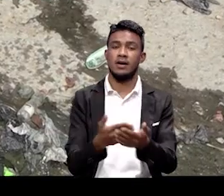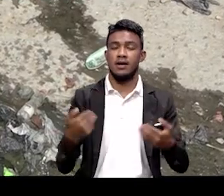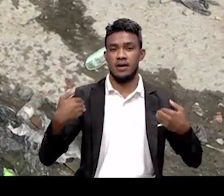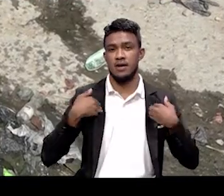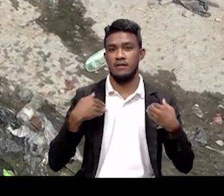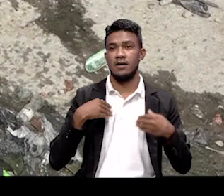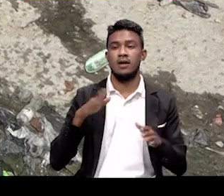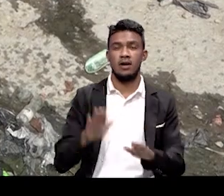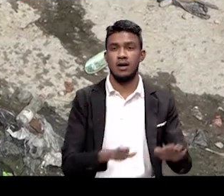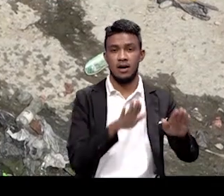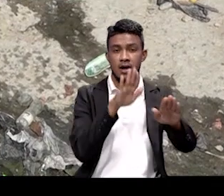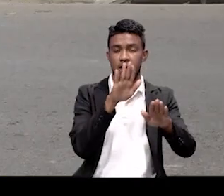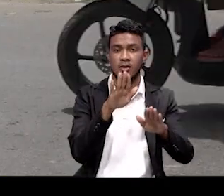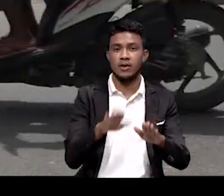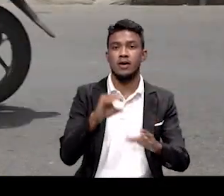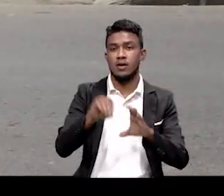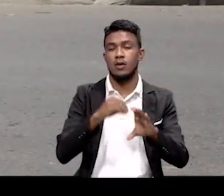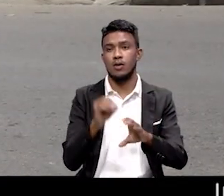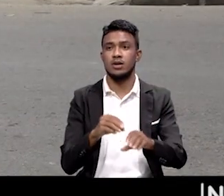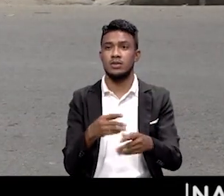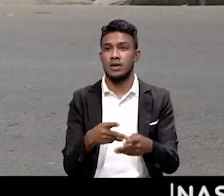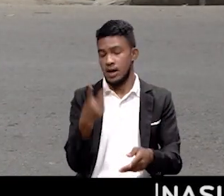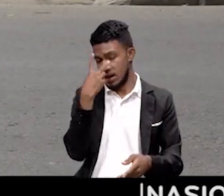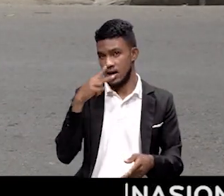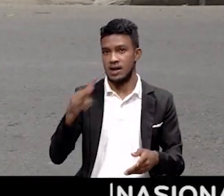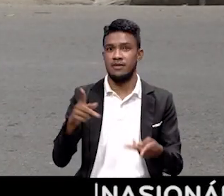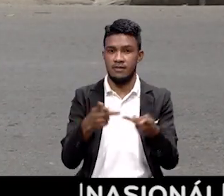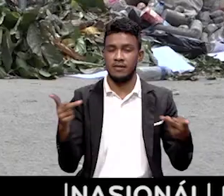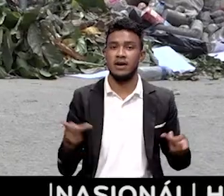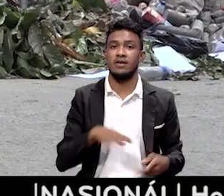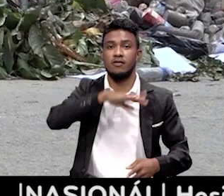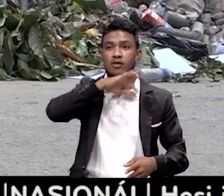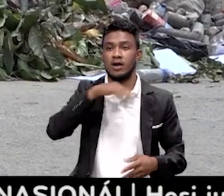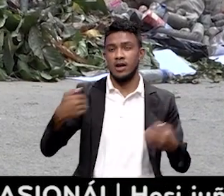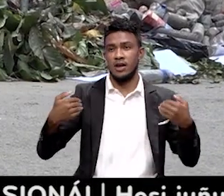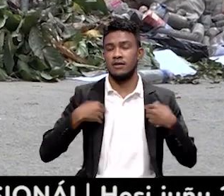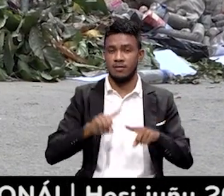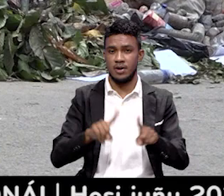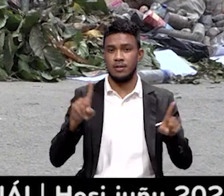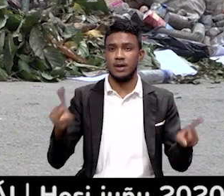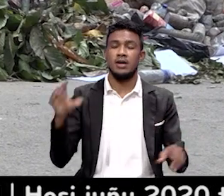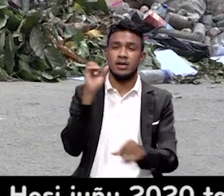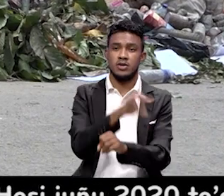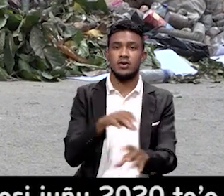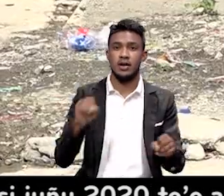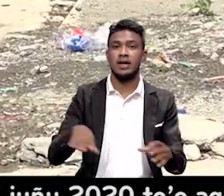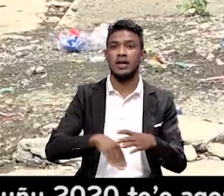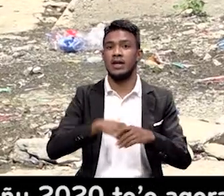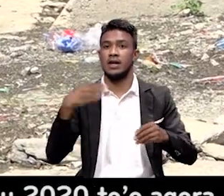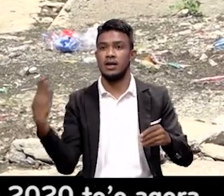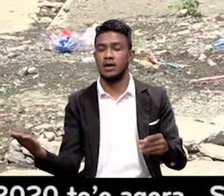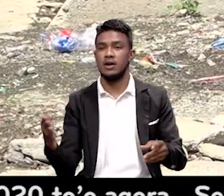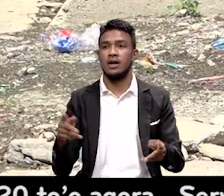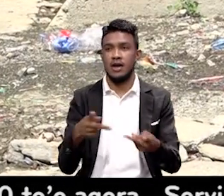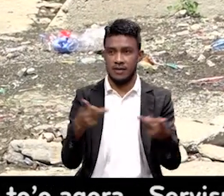lau hadulas oras balun ia kapital dili, hare lisu fatin iha mai be lisu soe namkari iha liur. No lisu